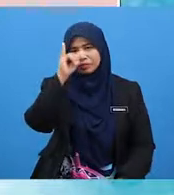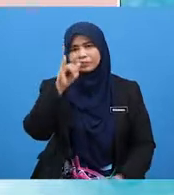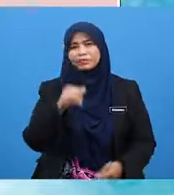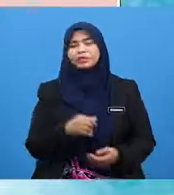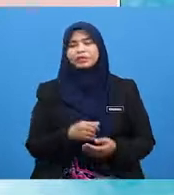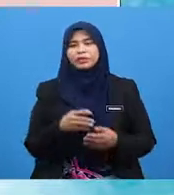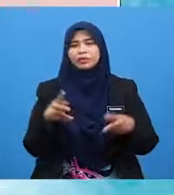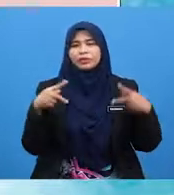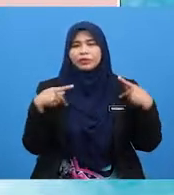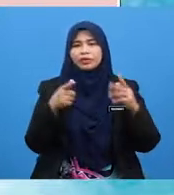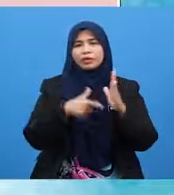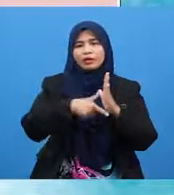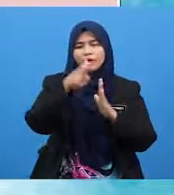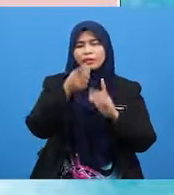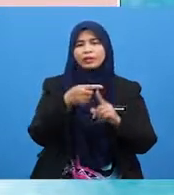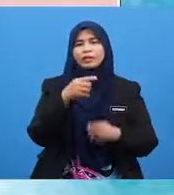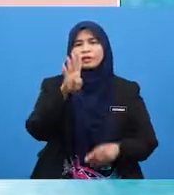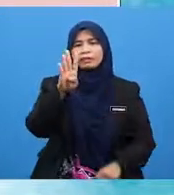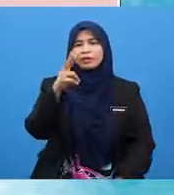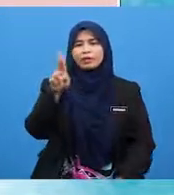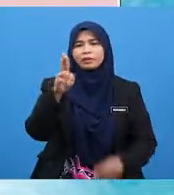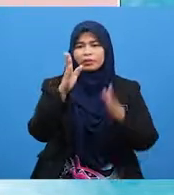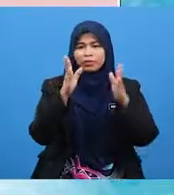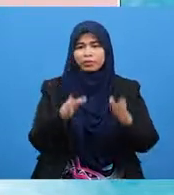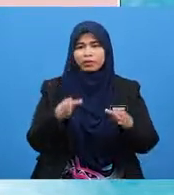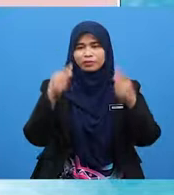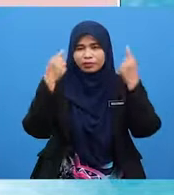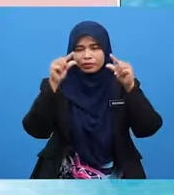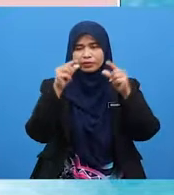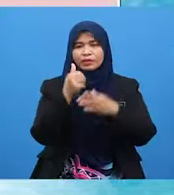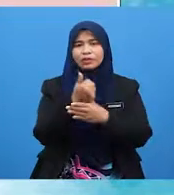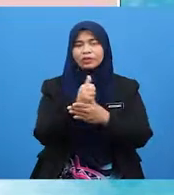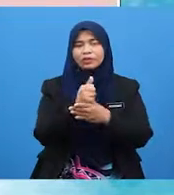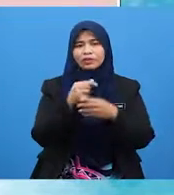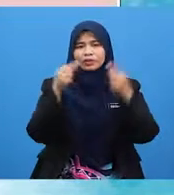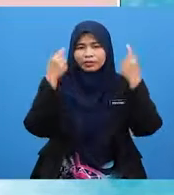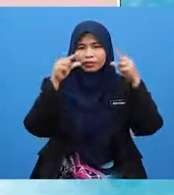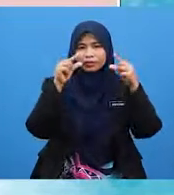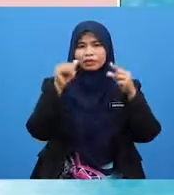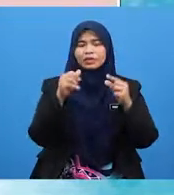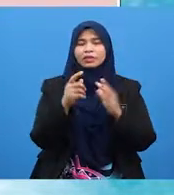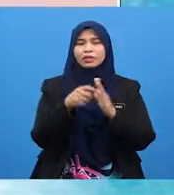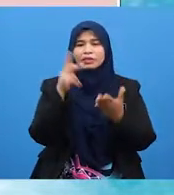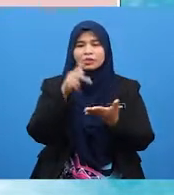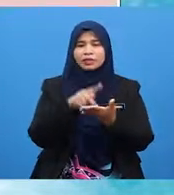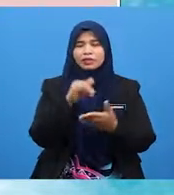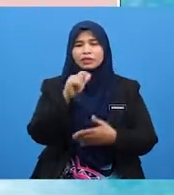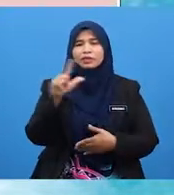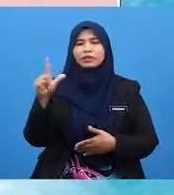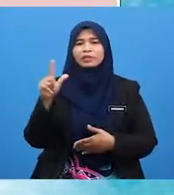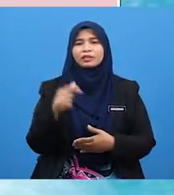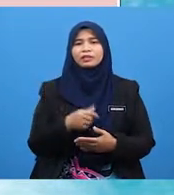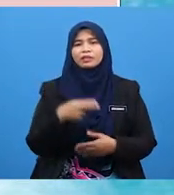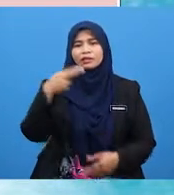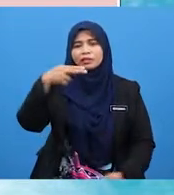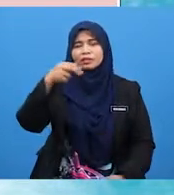rahimahullah mempunyai lebih dari 4,000 orang guru. Antara gurunya yang tersohor ialah